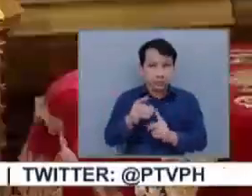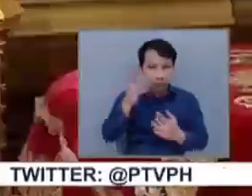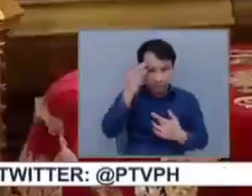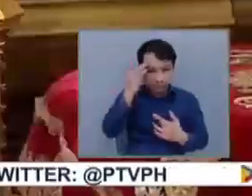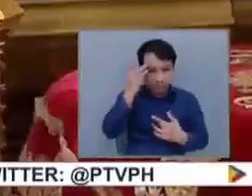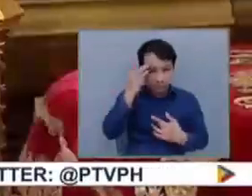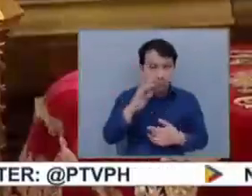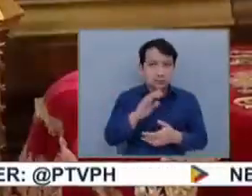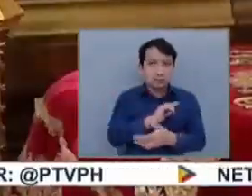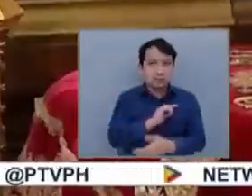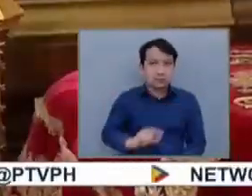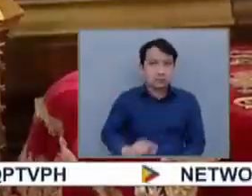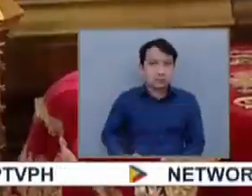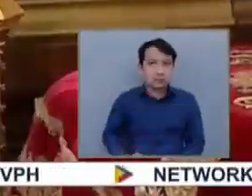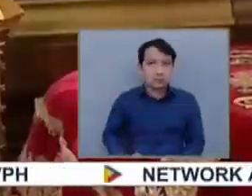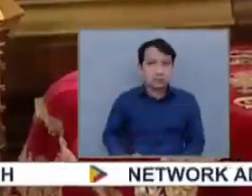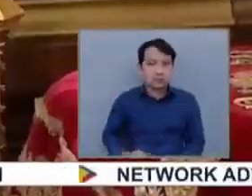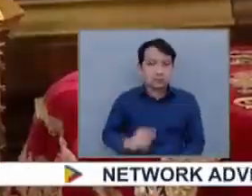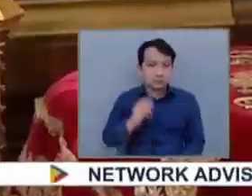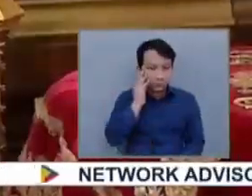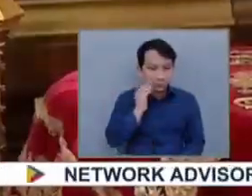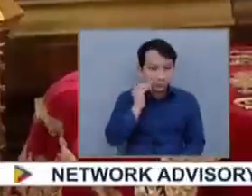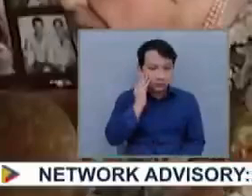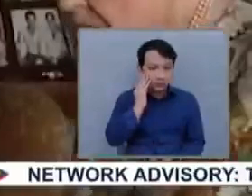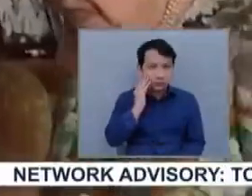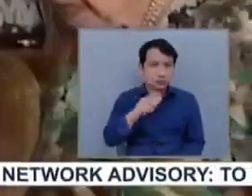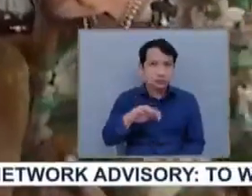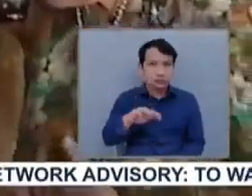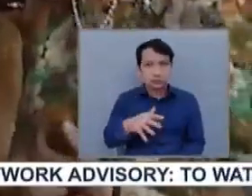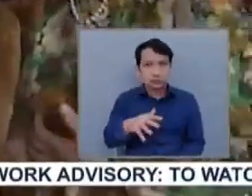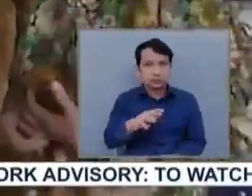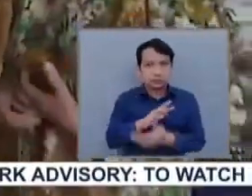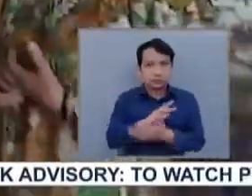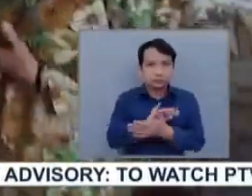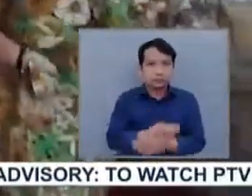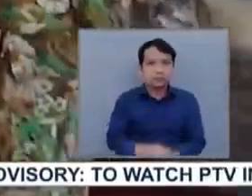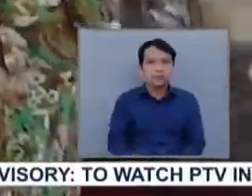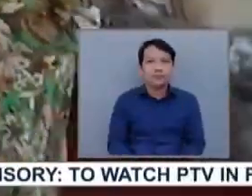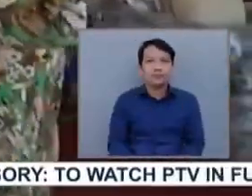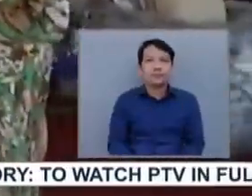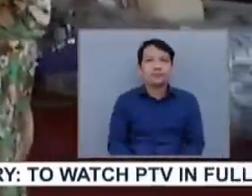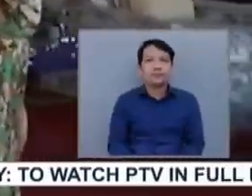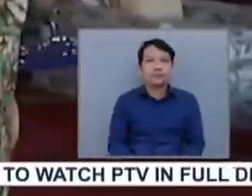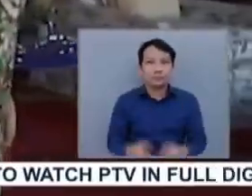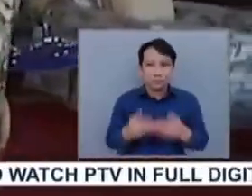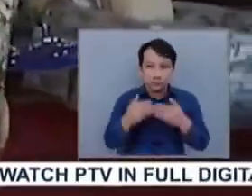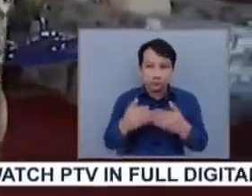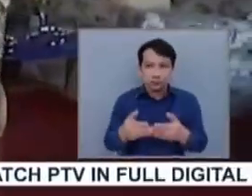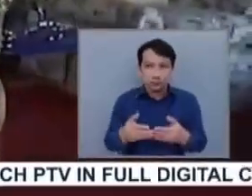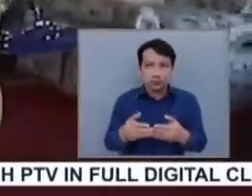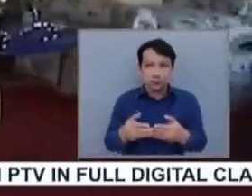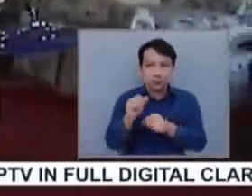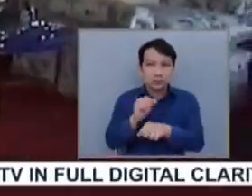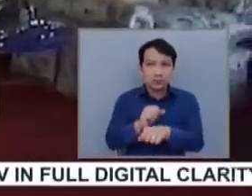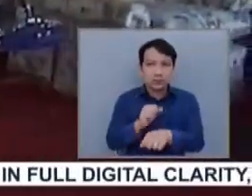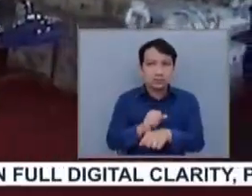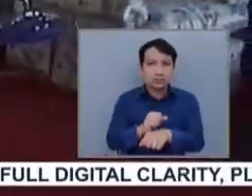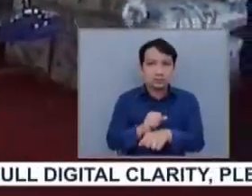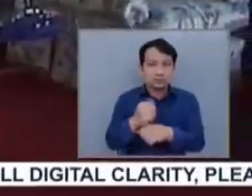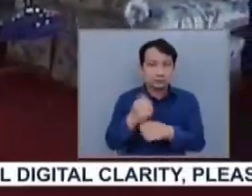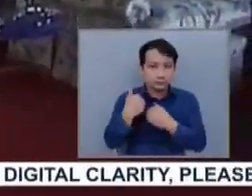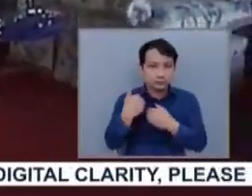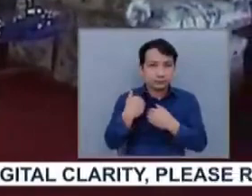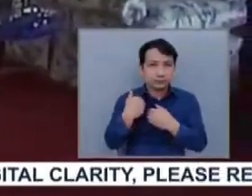reyna at nakaranas ng mild na sintomas ng COVID. Pero ipinagpatuloy niya ang tinawag na light duty sa Windsor